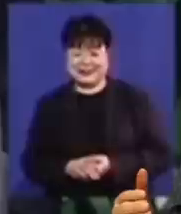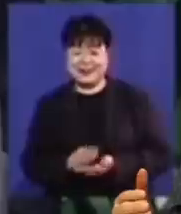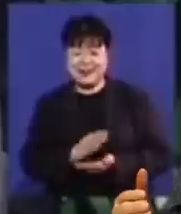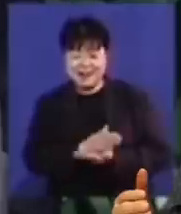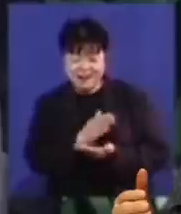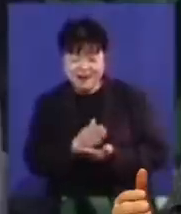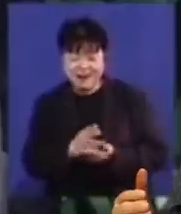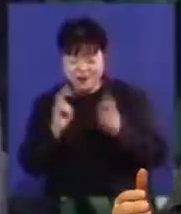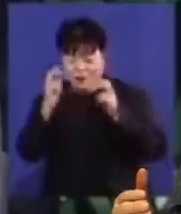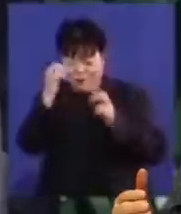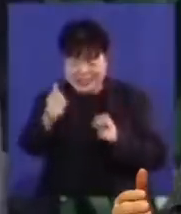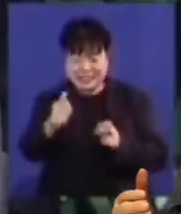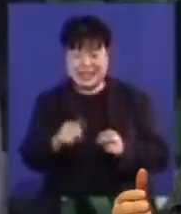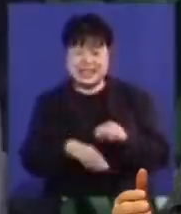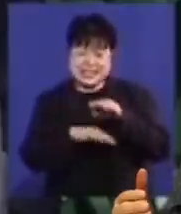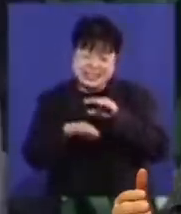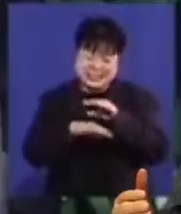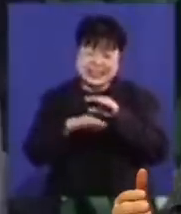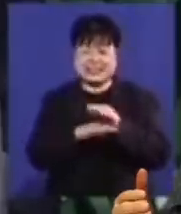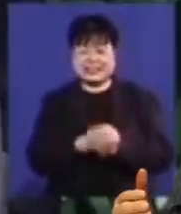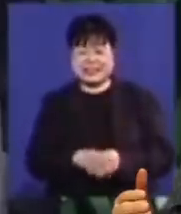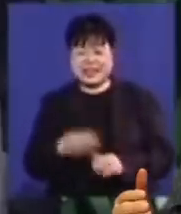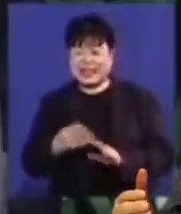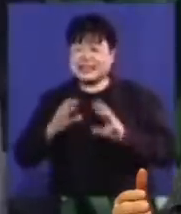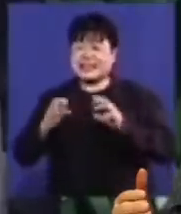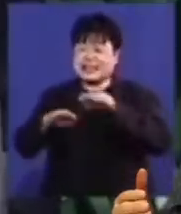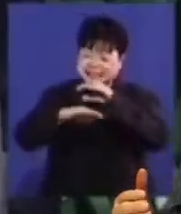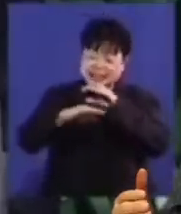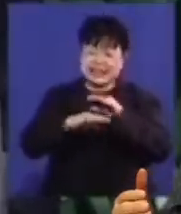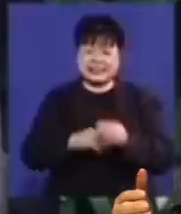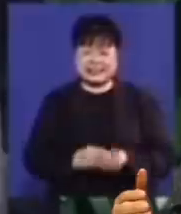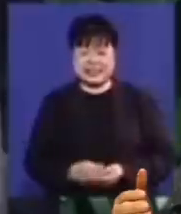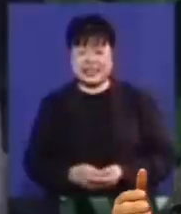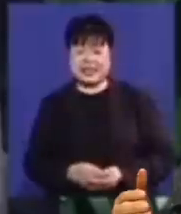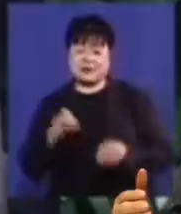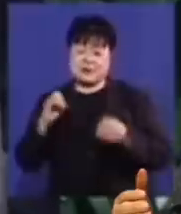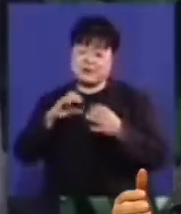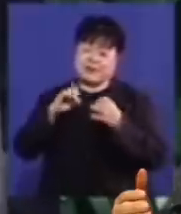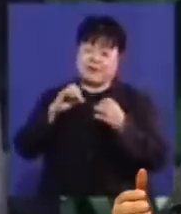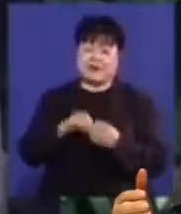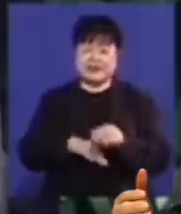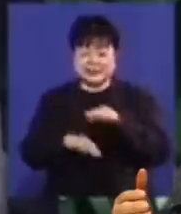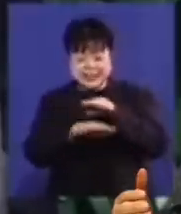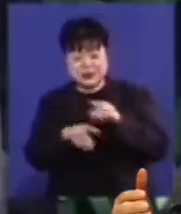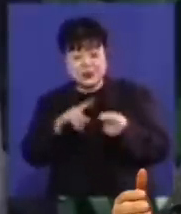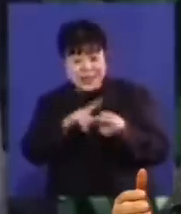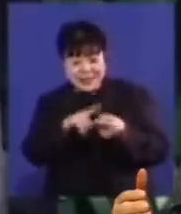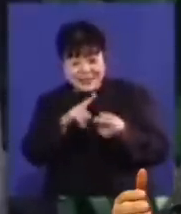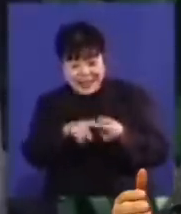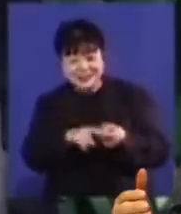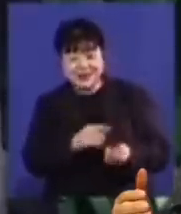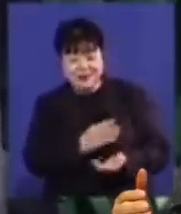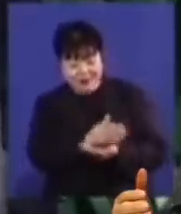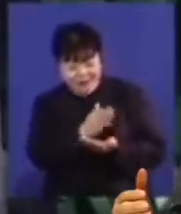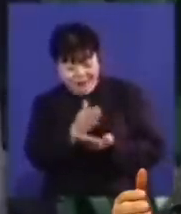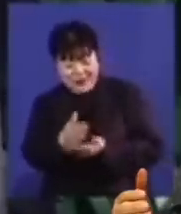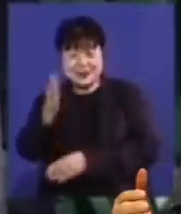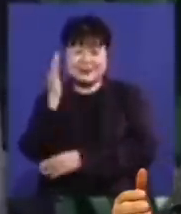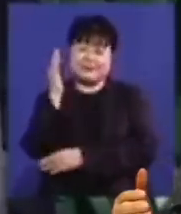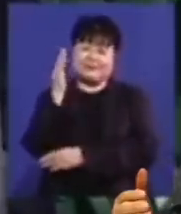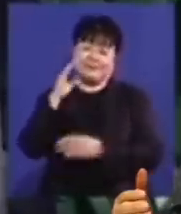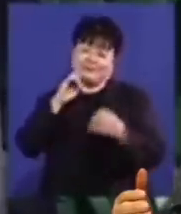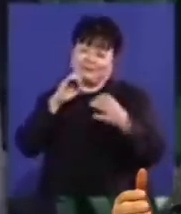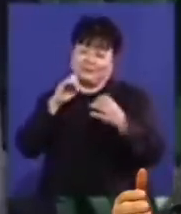기아로부터 시작해서 볼보로부터 시작해서 뭐 벤츠 온갖 차에 대한 이야기만 하는 것입니다. 차에